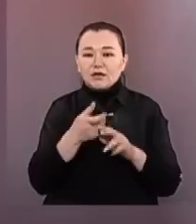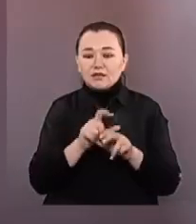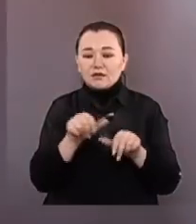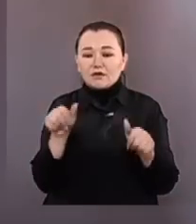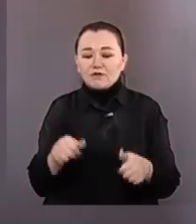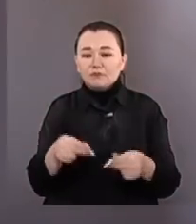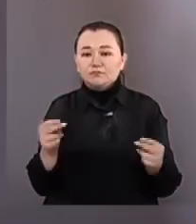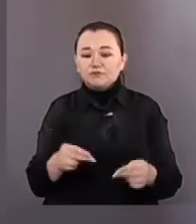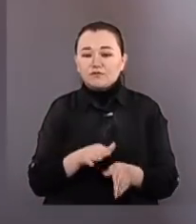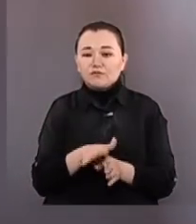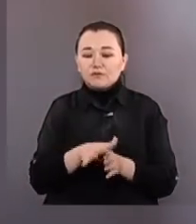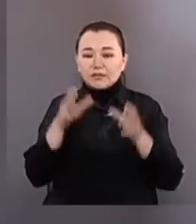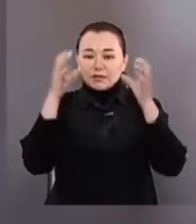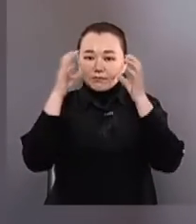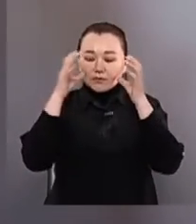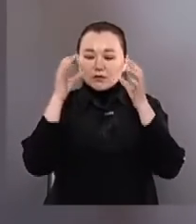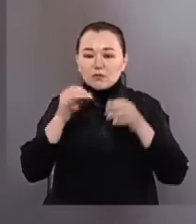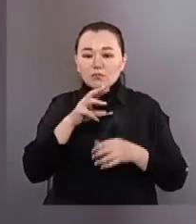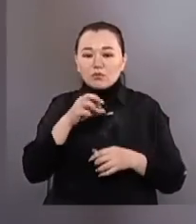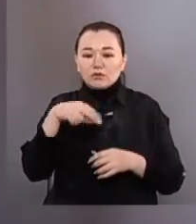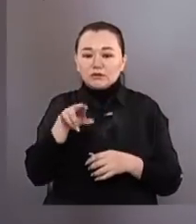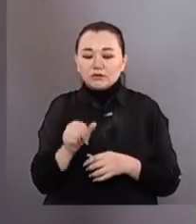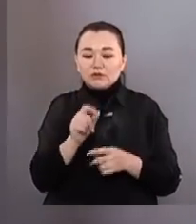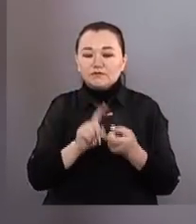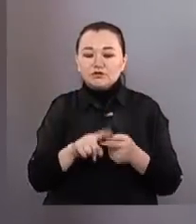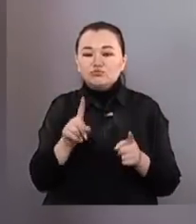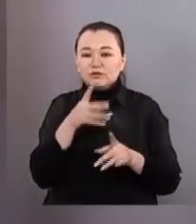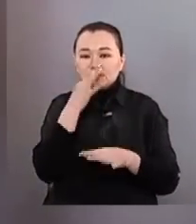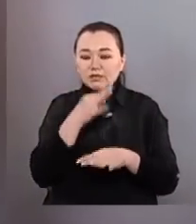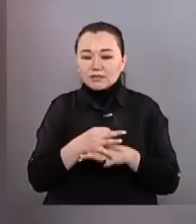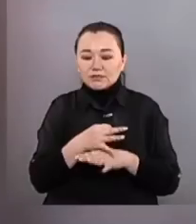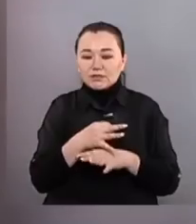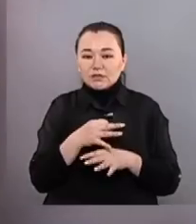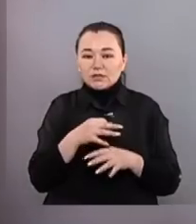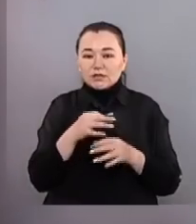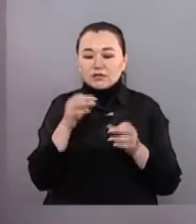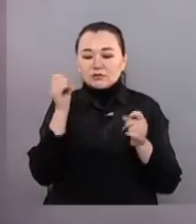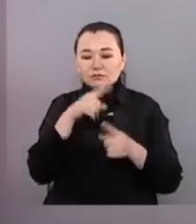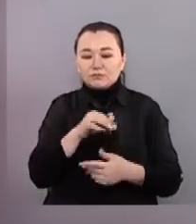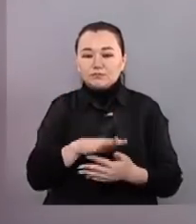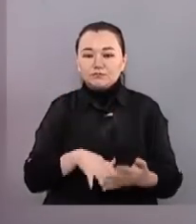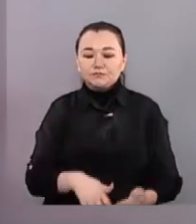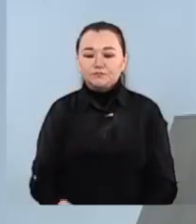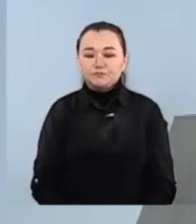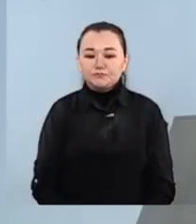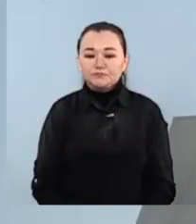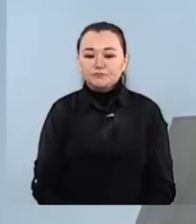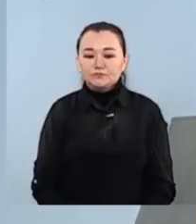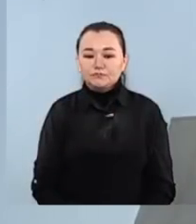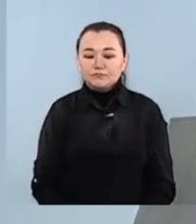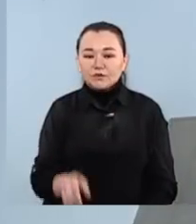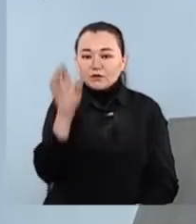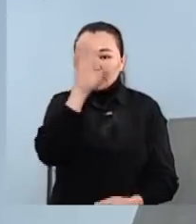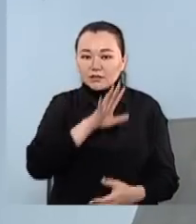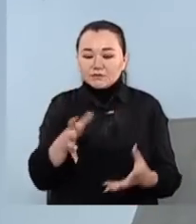рәсімдерді орындап жүрген имамдар мен молдалар бұған қатысты не дейді? Әріптесім Райгүл Еншібай біліп көрген еді.